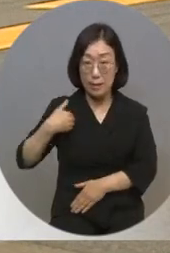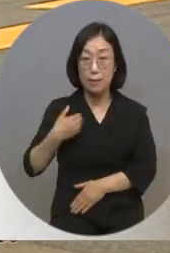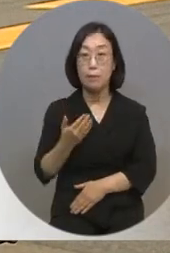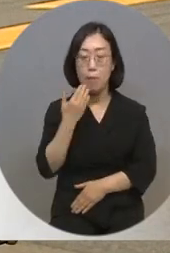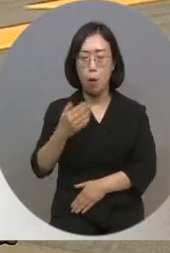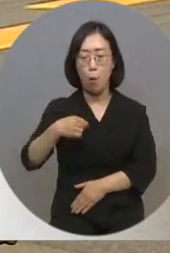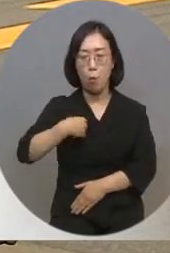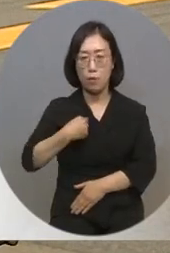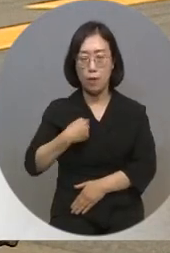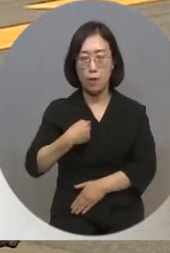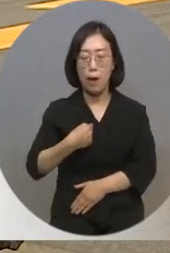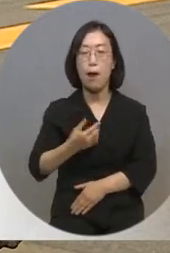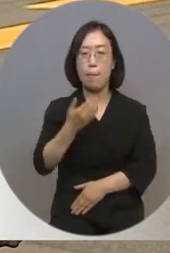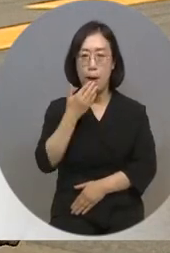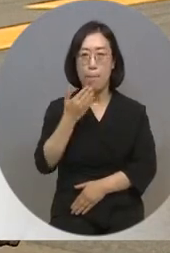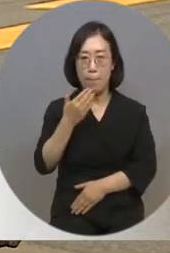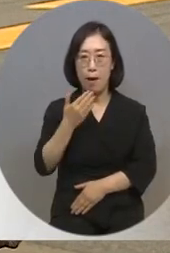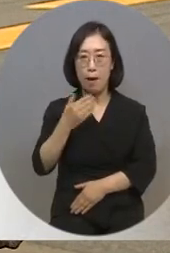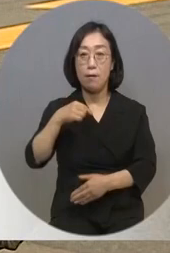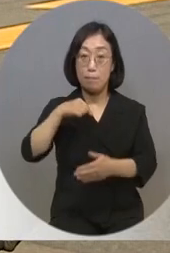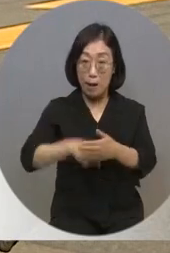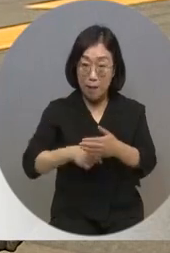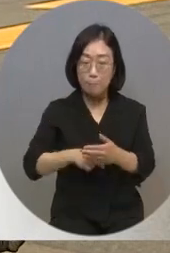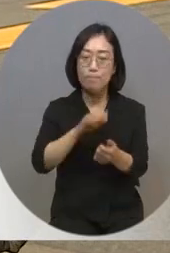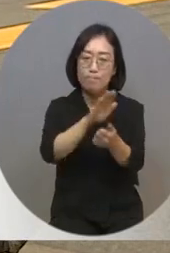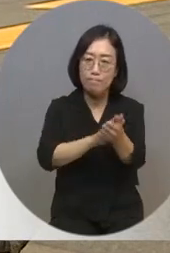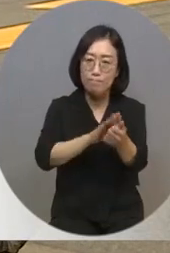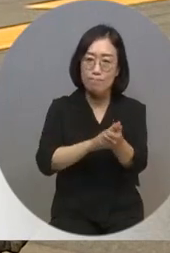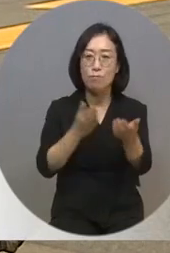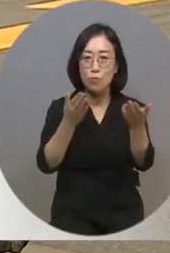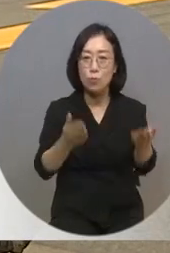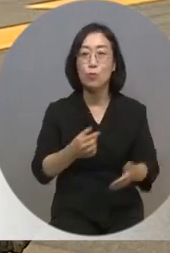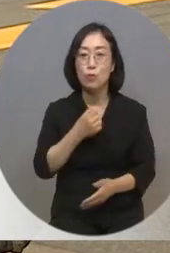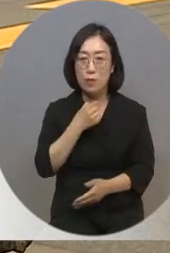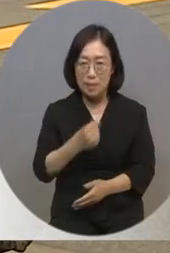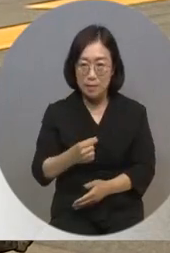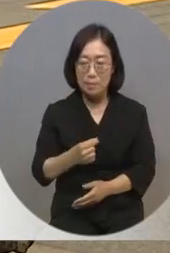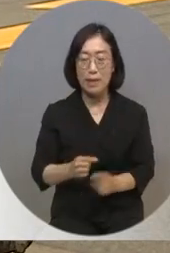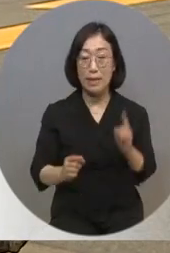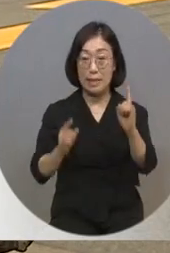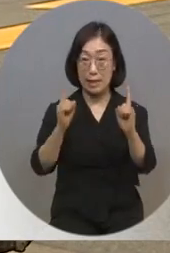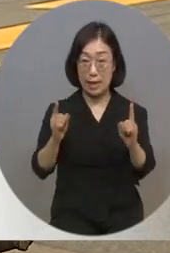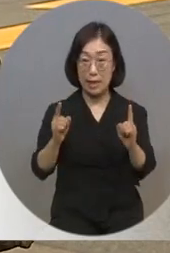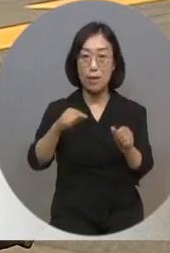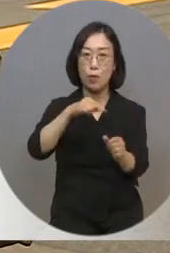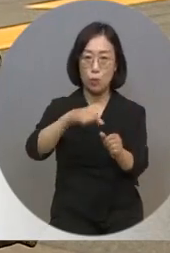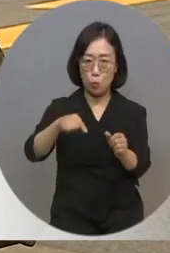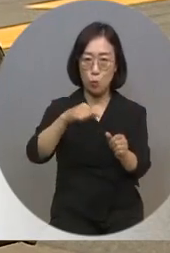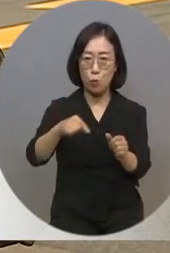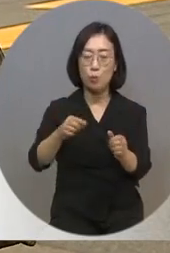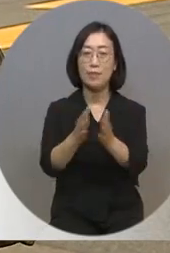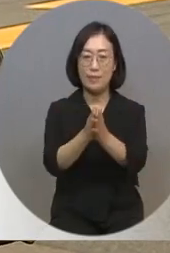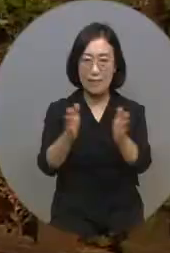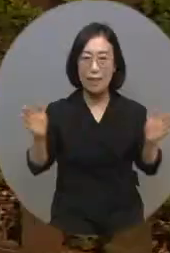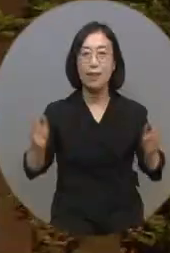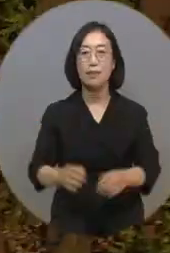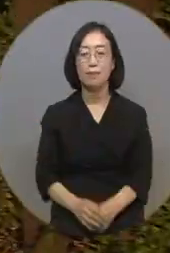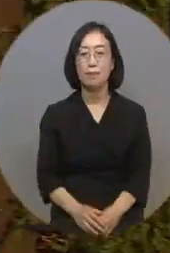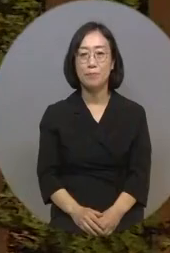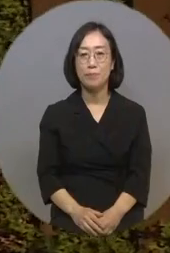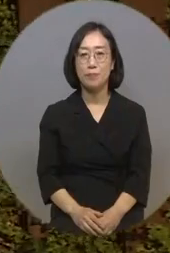스스로에게 동기부여 이런 기회를 제공하고자 하는 취지에서 1대1 프로그램을 하게 되었습니다.